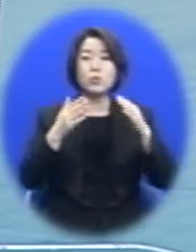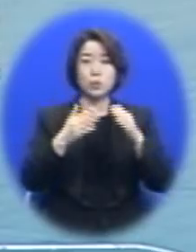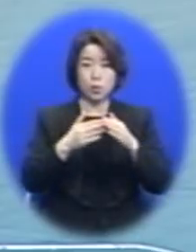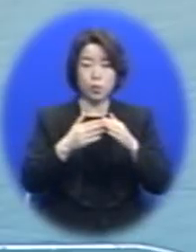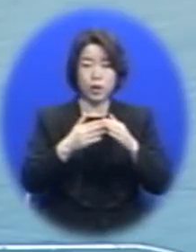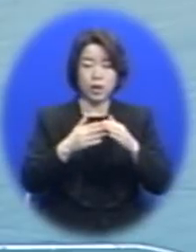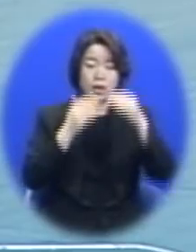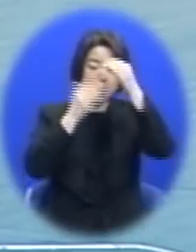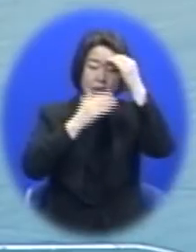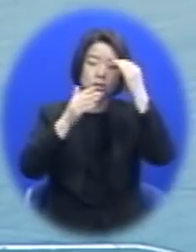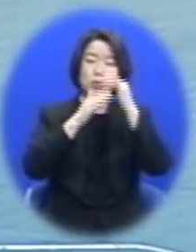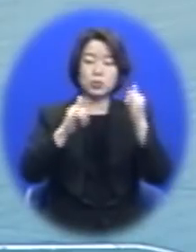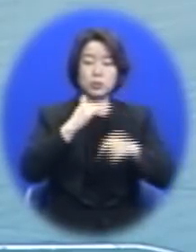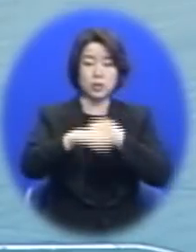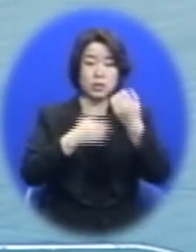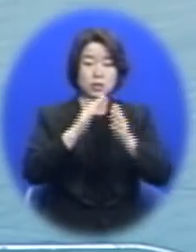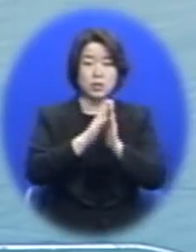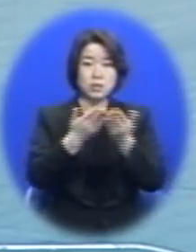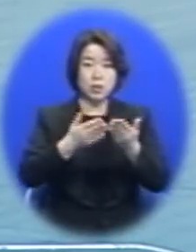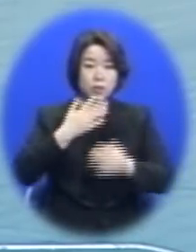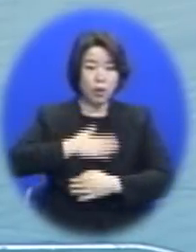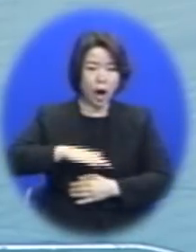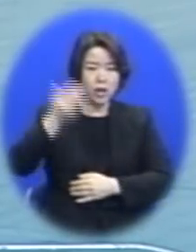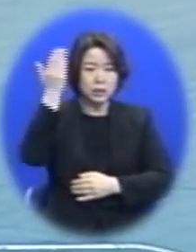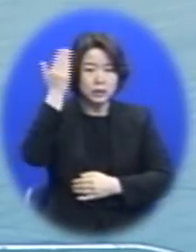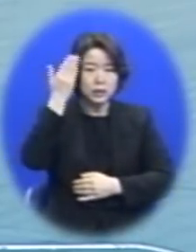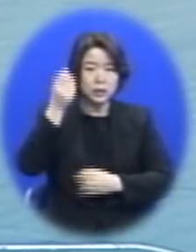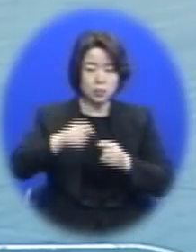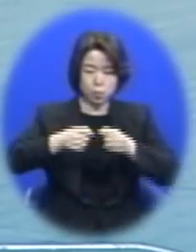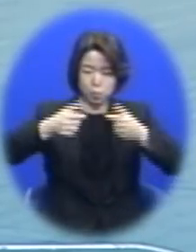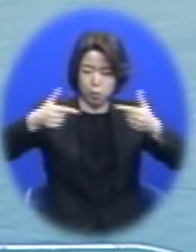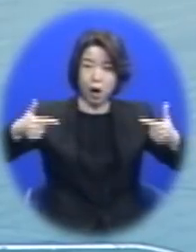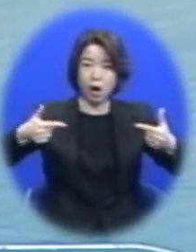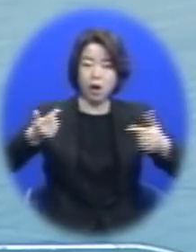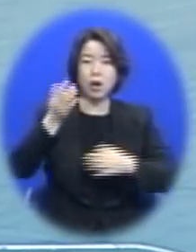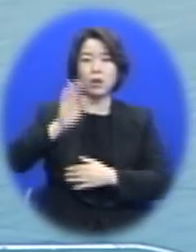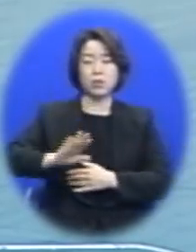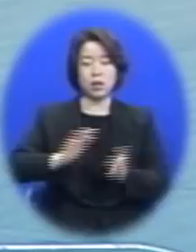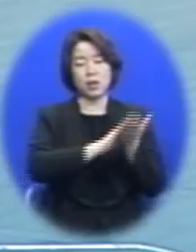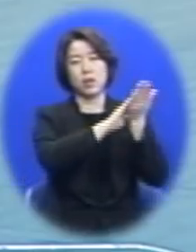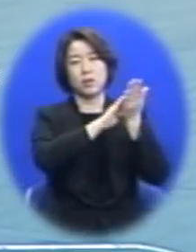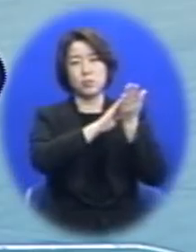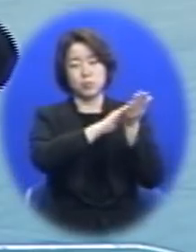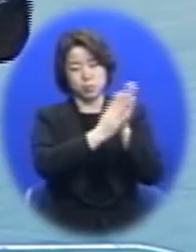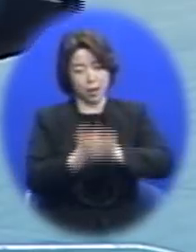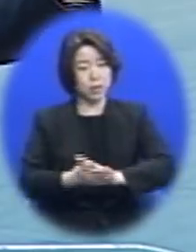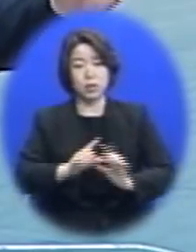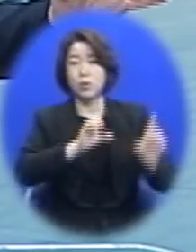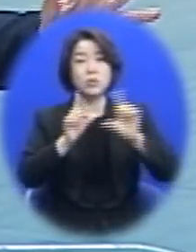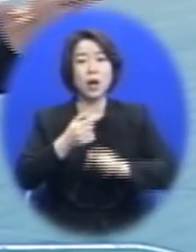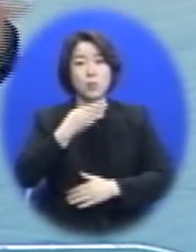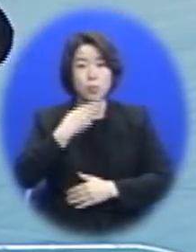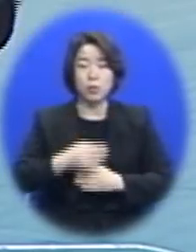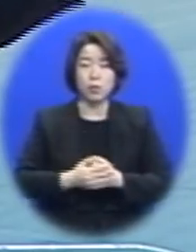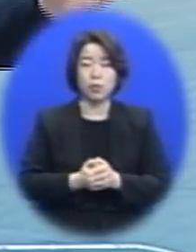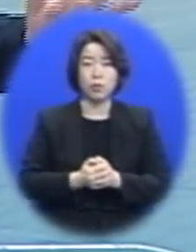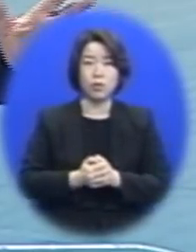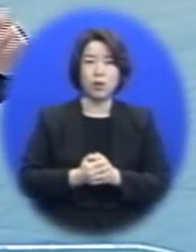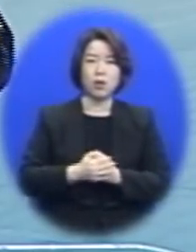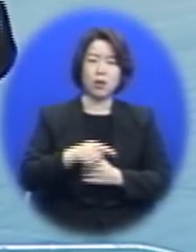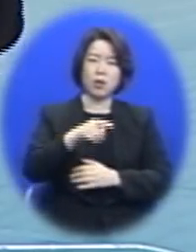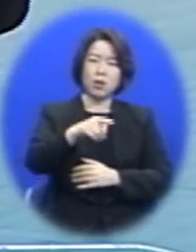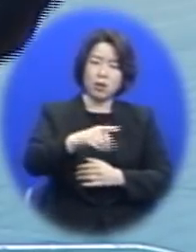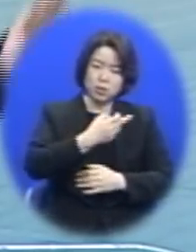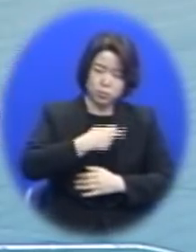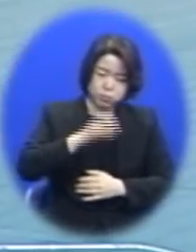엄청나게 많아 졌는데 여전히 삶은 안팎에는 제자훈련을 그렇게 잘 한다고 같은 교회들이 펑펑